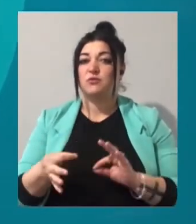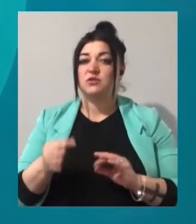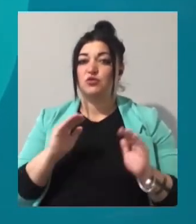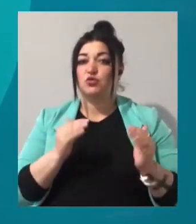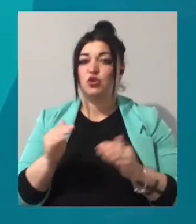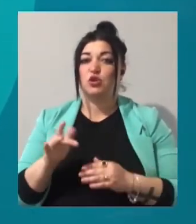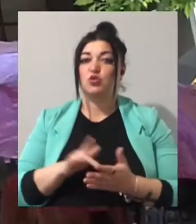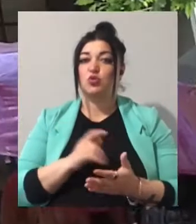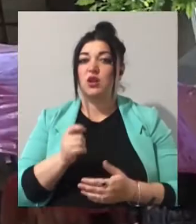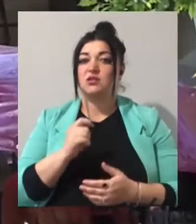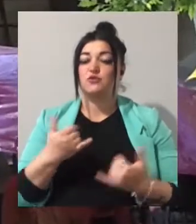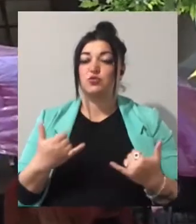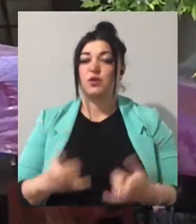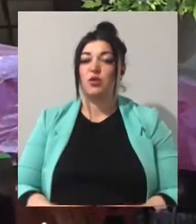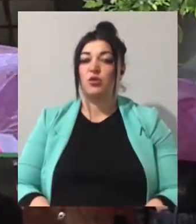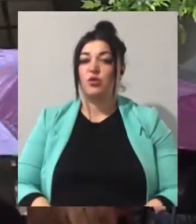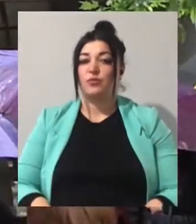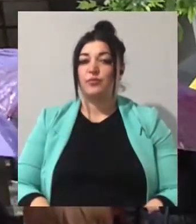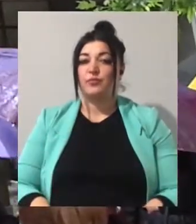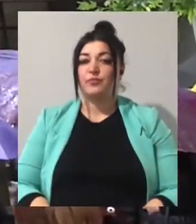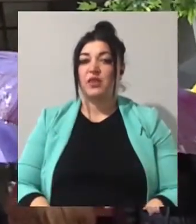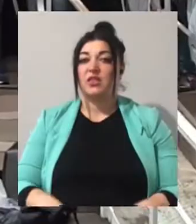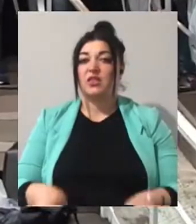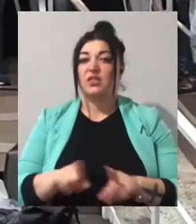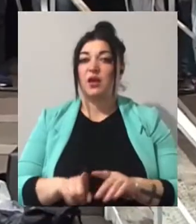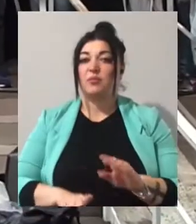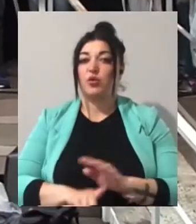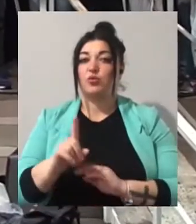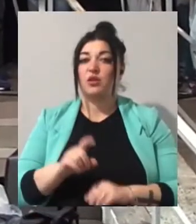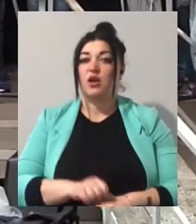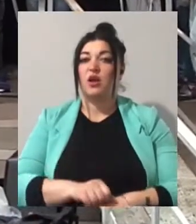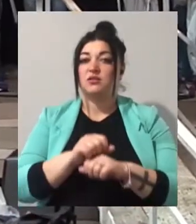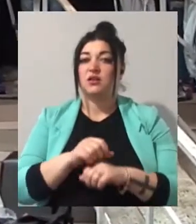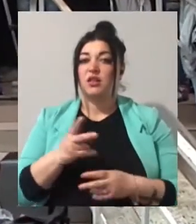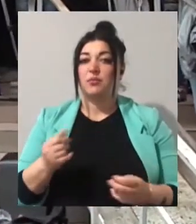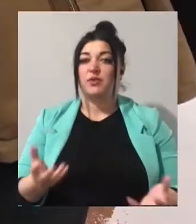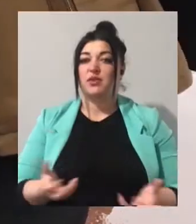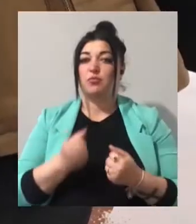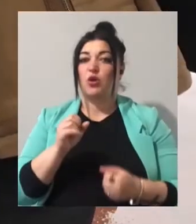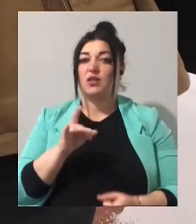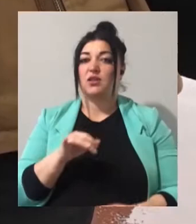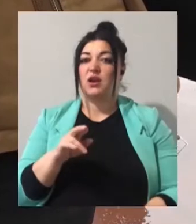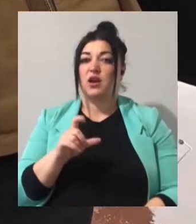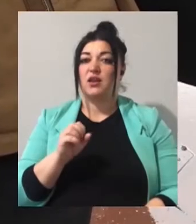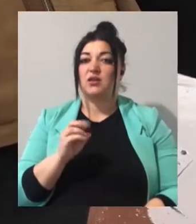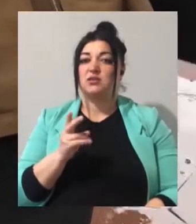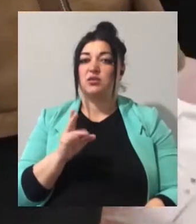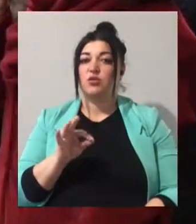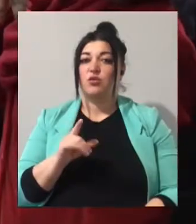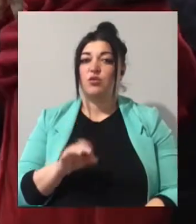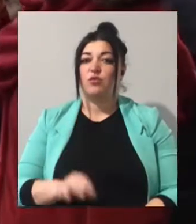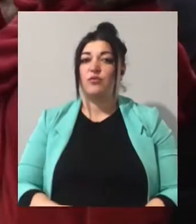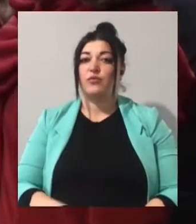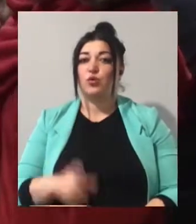журналістів Суспільного. Так проходила акція на підтримку Андрія Хаєцького. Люди прийшли з плакатами,